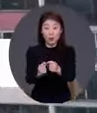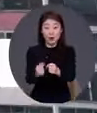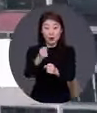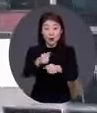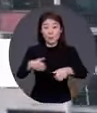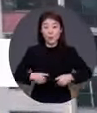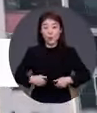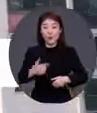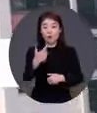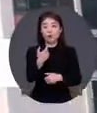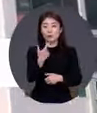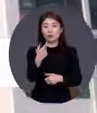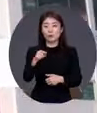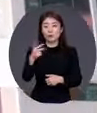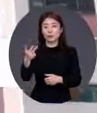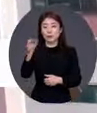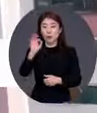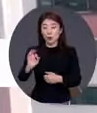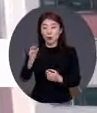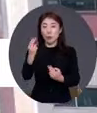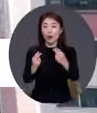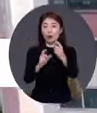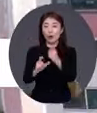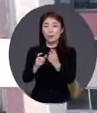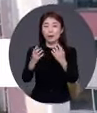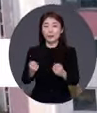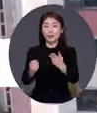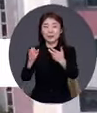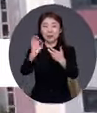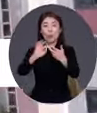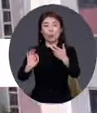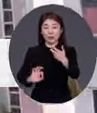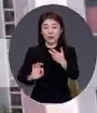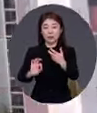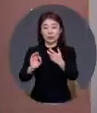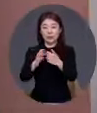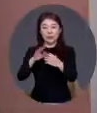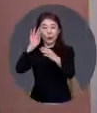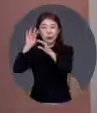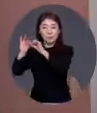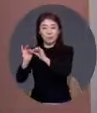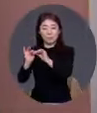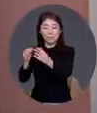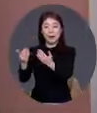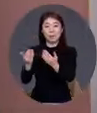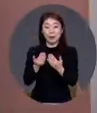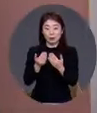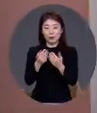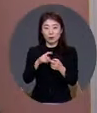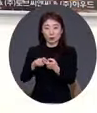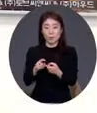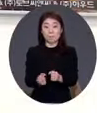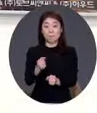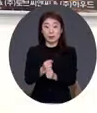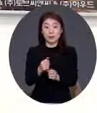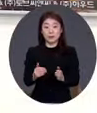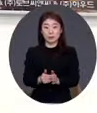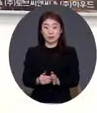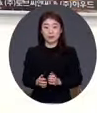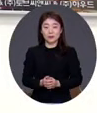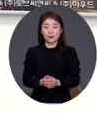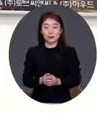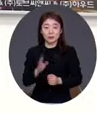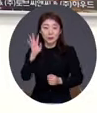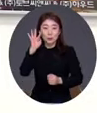필요한 66.7% 보다 더 많은 70% 의 입주 및 동의를 얻어 초 앞 을 꾸려 씁니다 정망 간의 이제